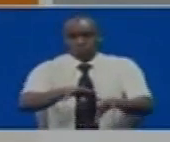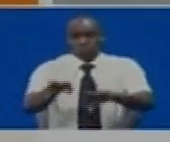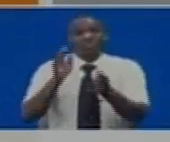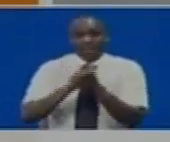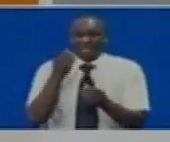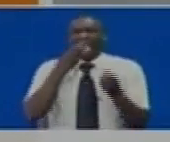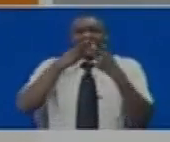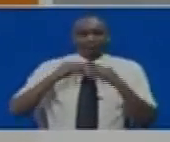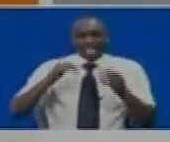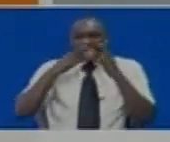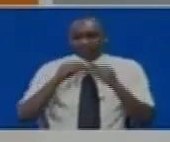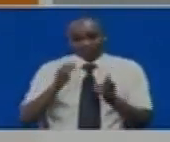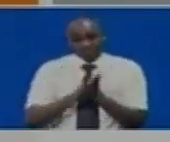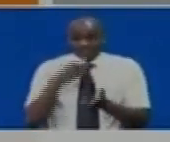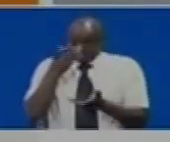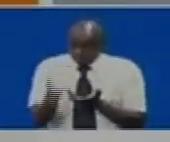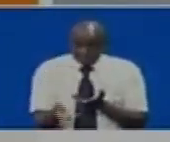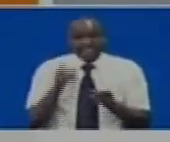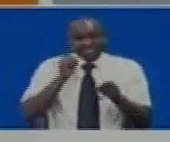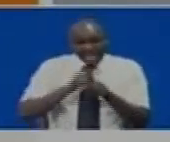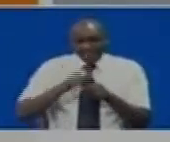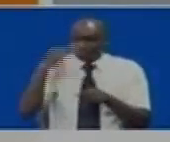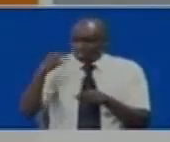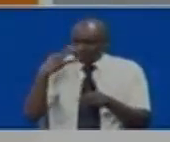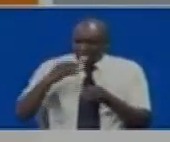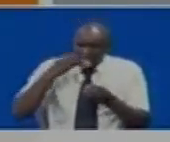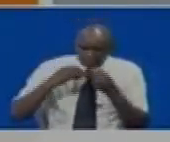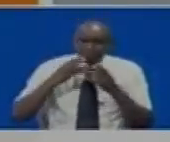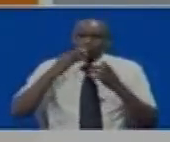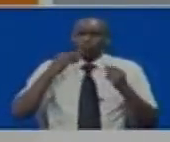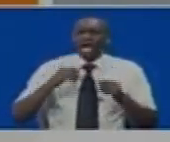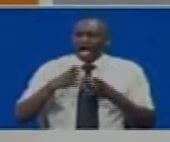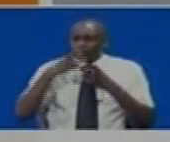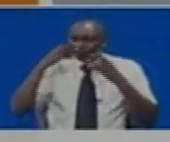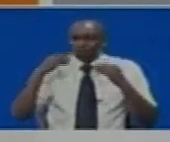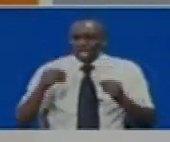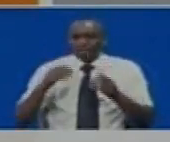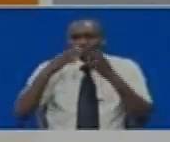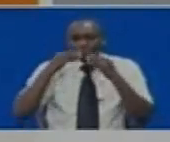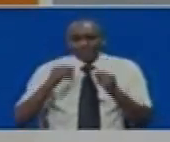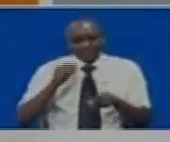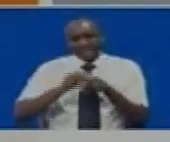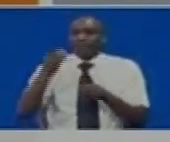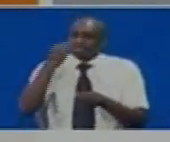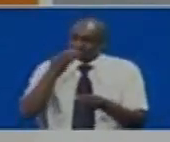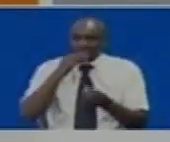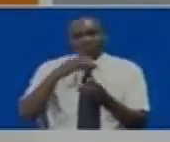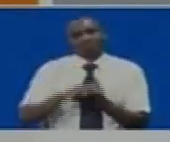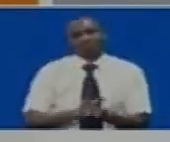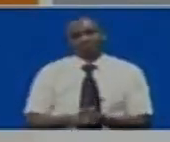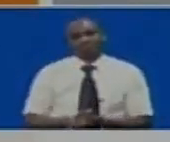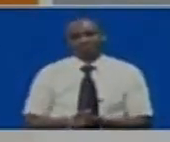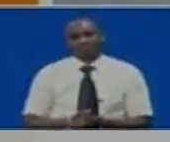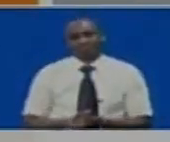unapoila. Mfano katika sentensi, utamu wa mboga ya mrenda inatokana na jinsi inavyonyorora unapoila.